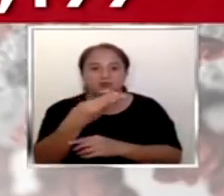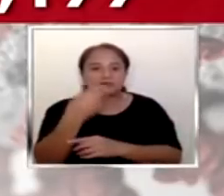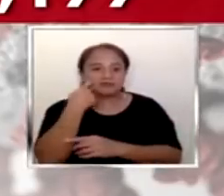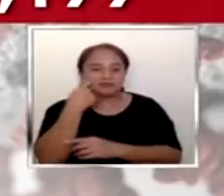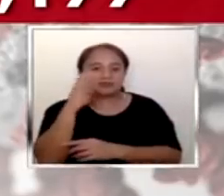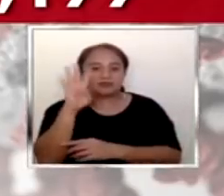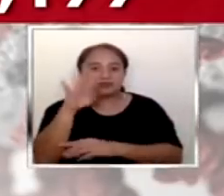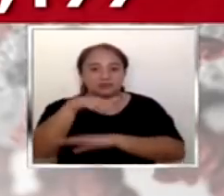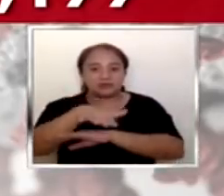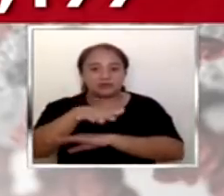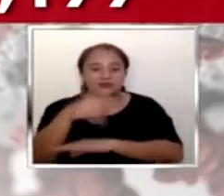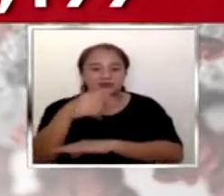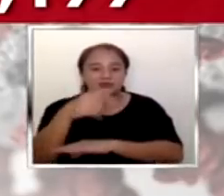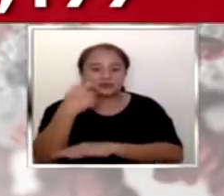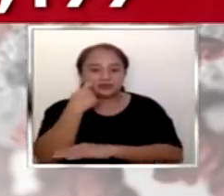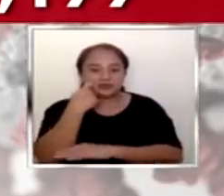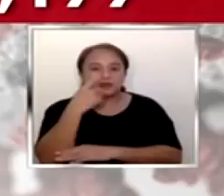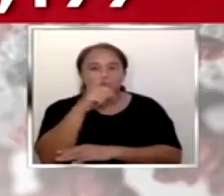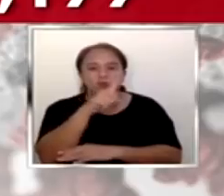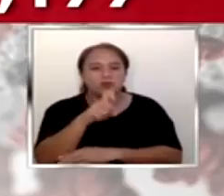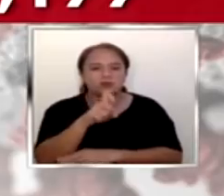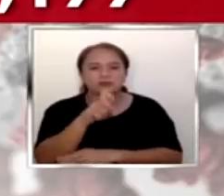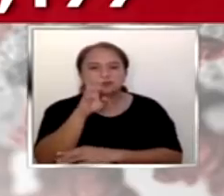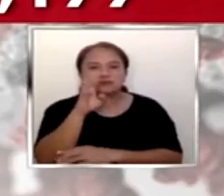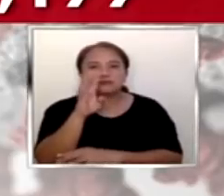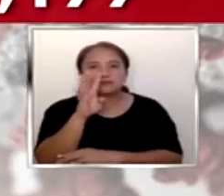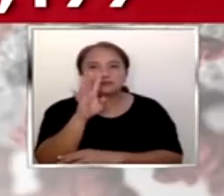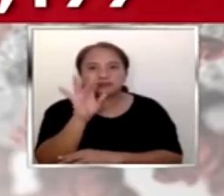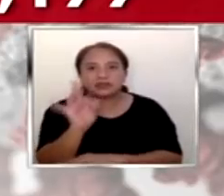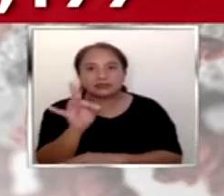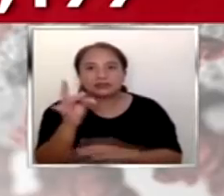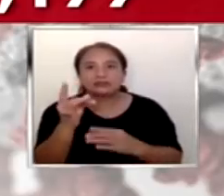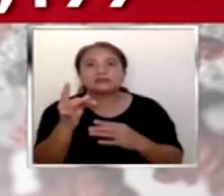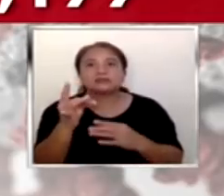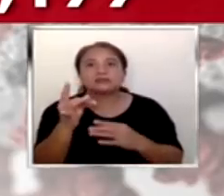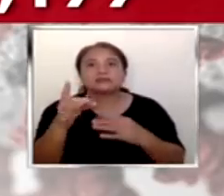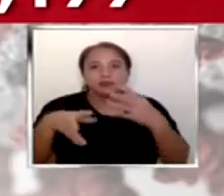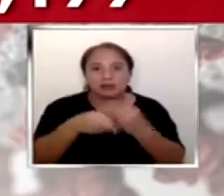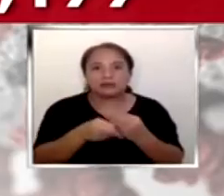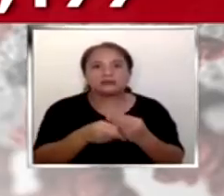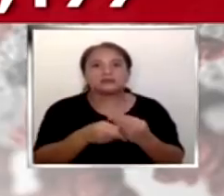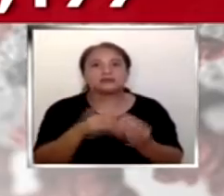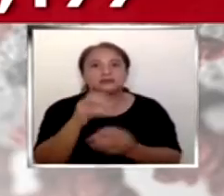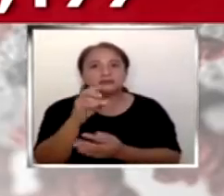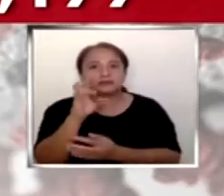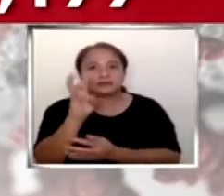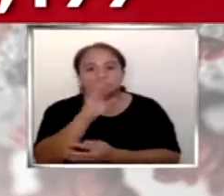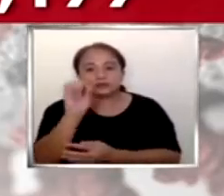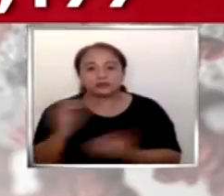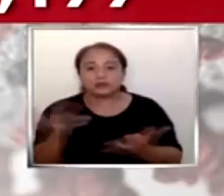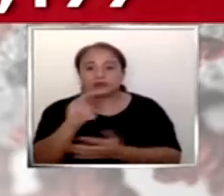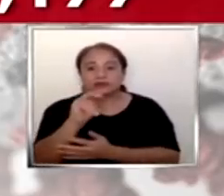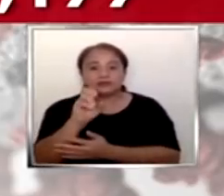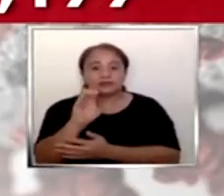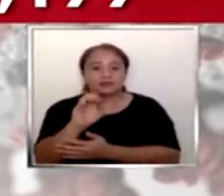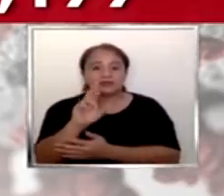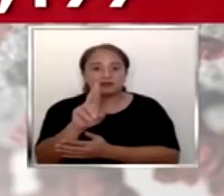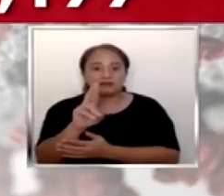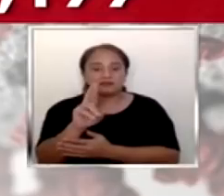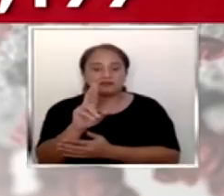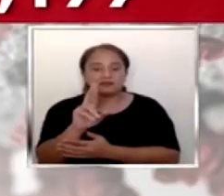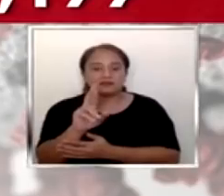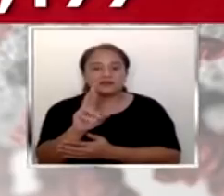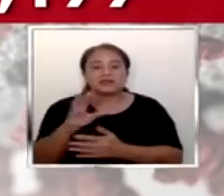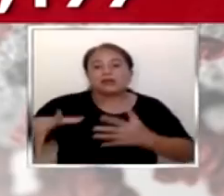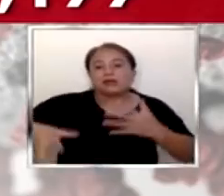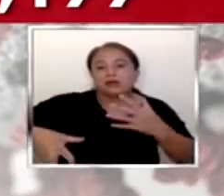180 bagong kaso ang nadagdag. 63% ng mga yan ay galing sa Metro Manila. Nadagdagan din ang mga gumaling ng